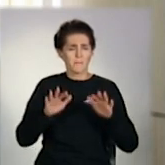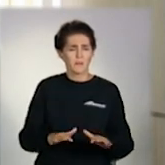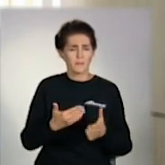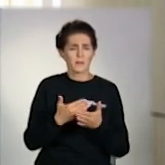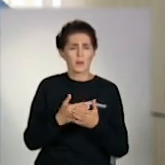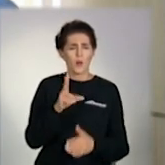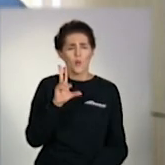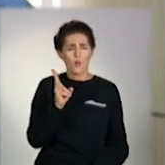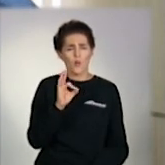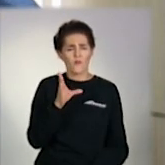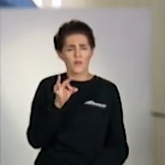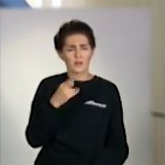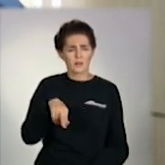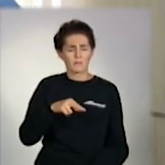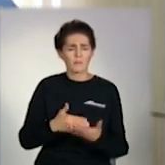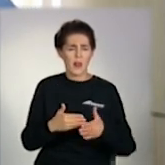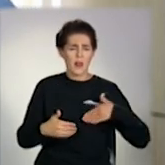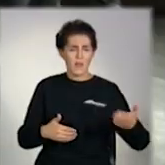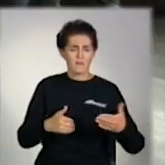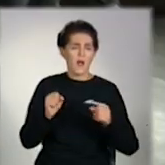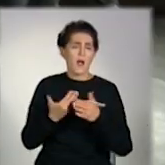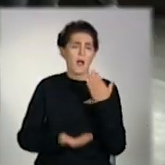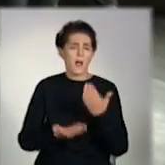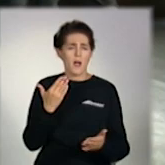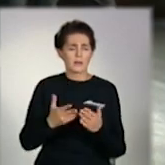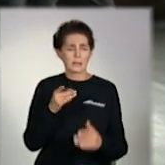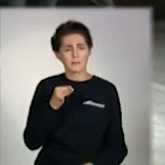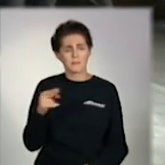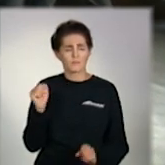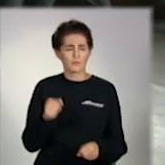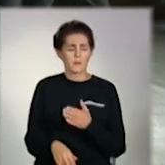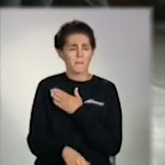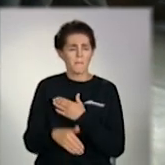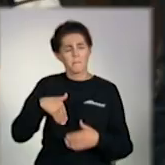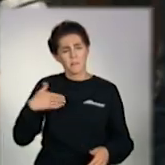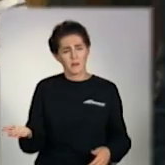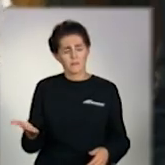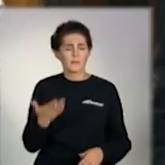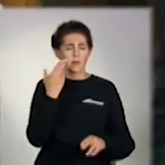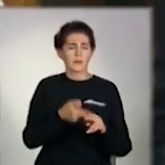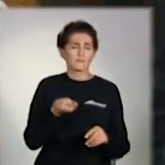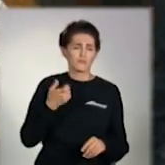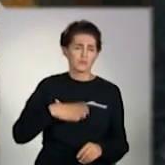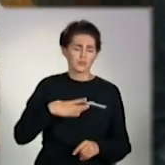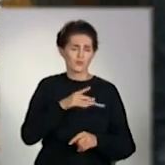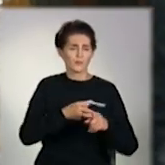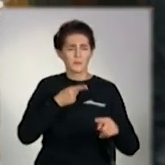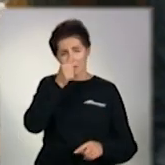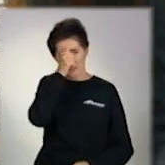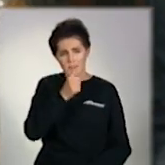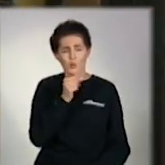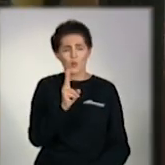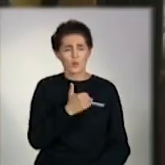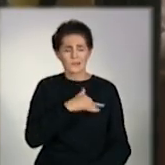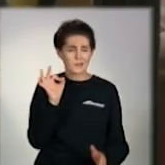от ковида в левую руку укололи, то вакцину от грипа в правую. Та якщо є можливість, все ж краще почекати хоча б півмісяця. Тим, хто бажає вже